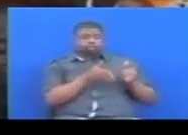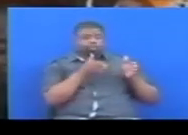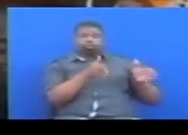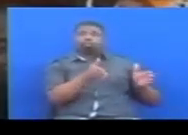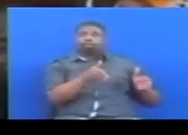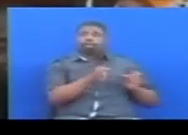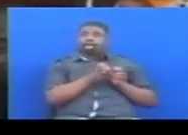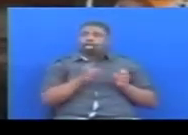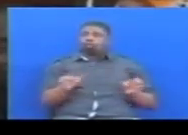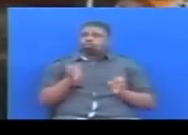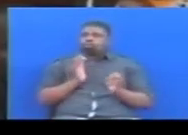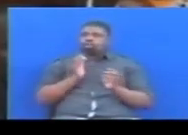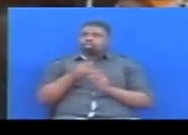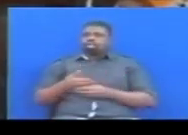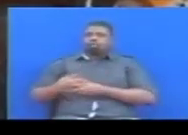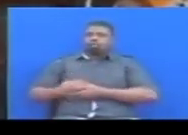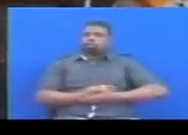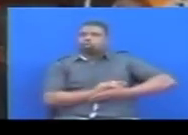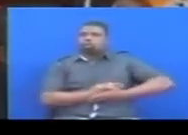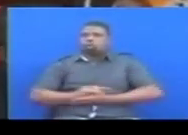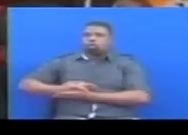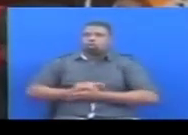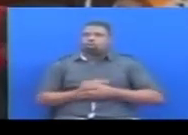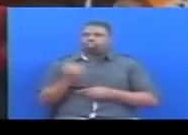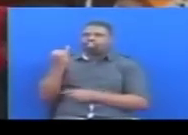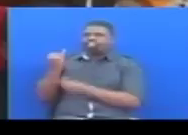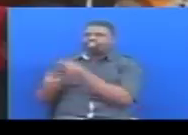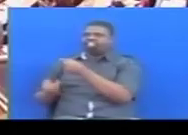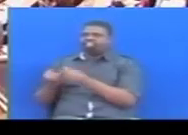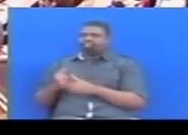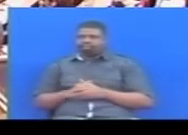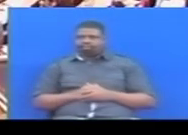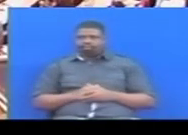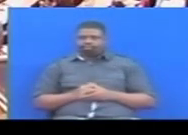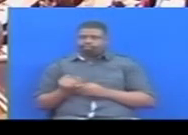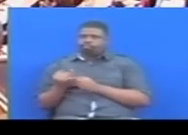kwa ajili ya watoto njiti? Mheshimiwa Naibu Spika, asante.